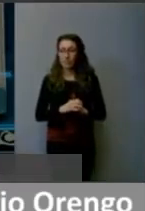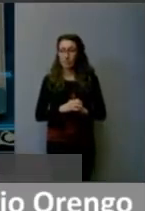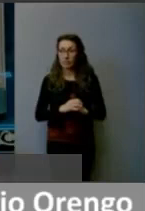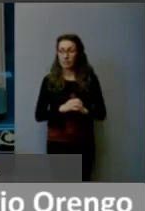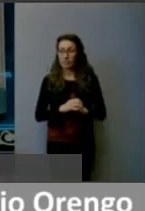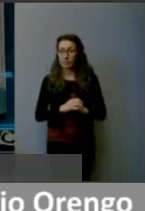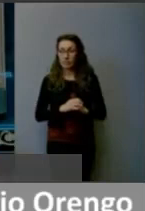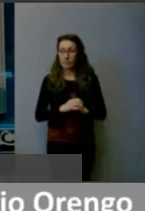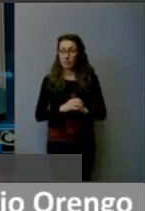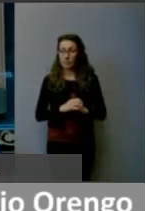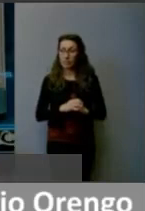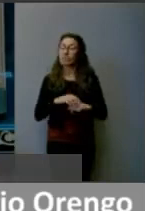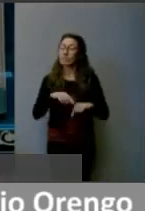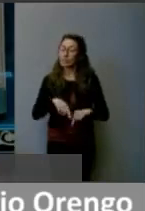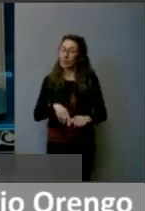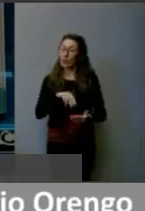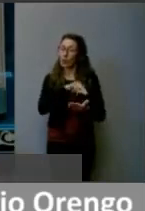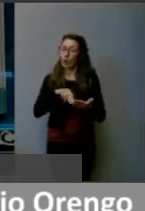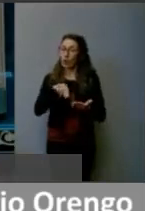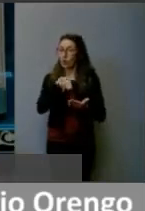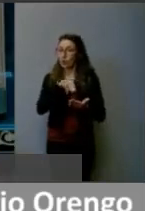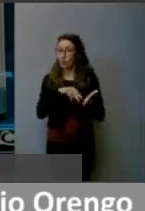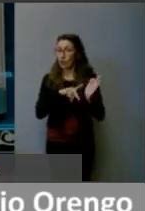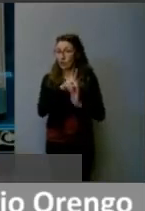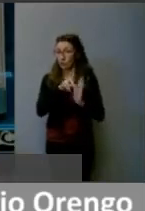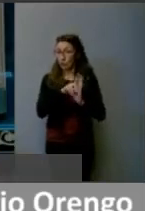Diamo lettura dei risultati della votazione.